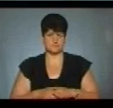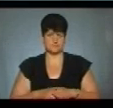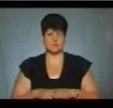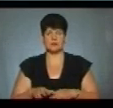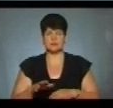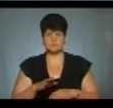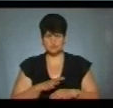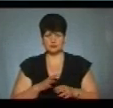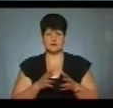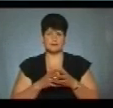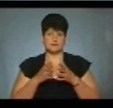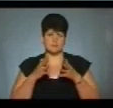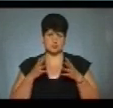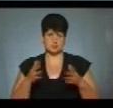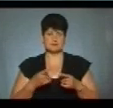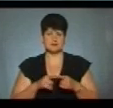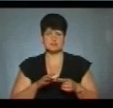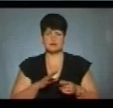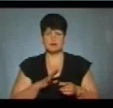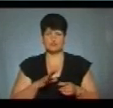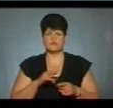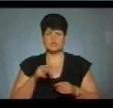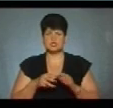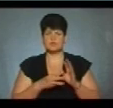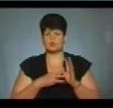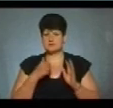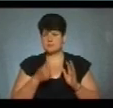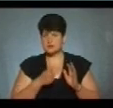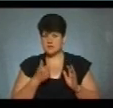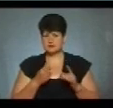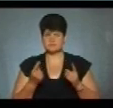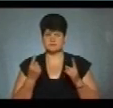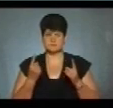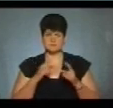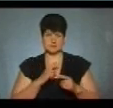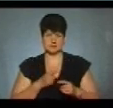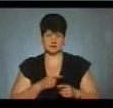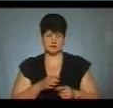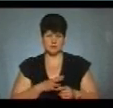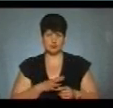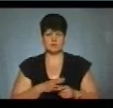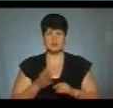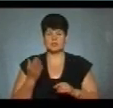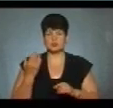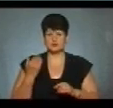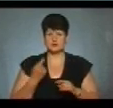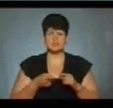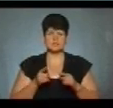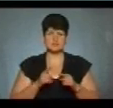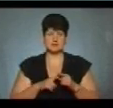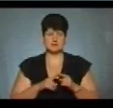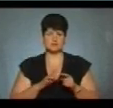були масштабні, це в нас було 2008 рік, досить так потужні були. Звичайно, тоді це була у